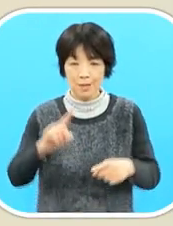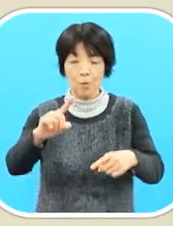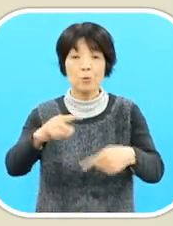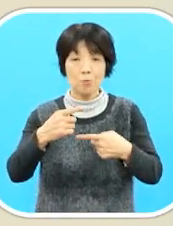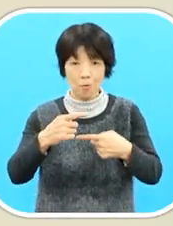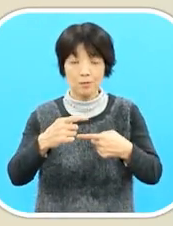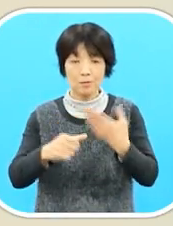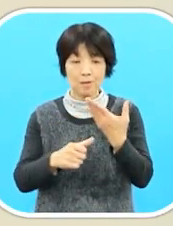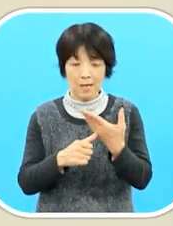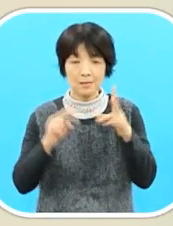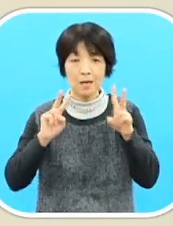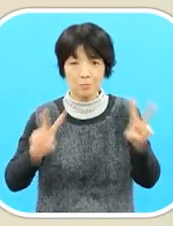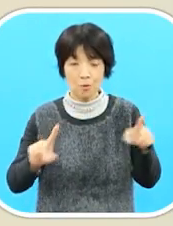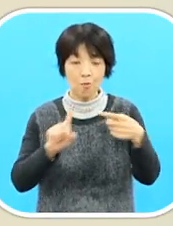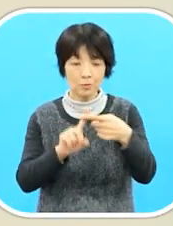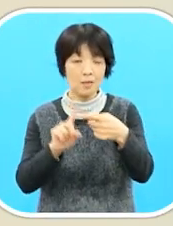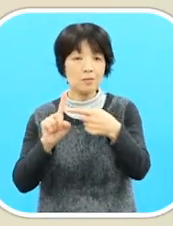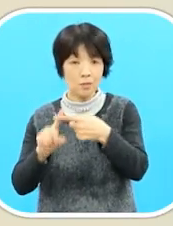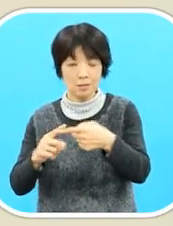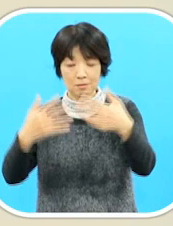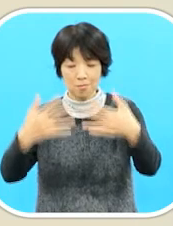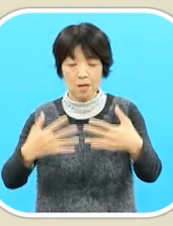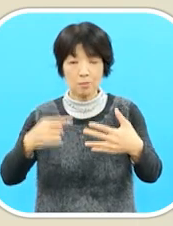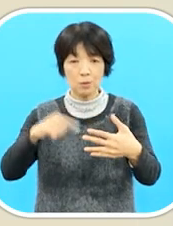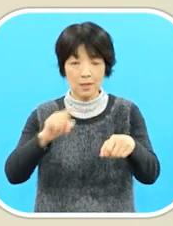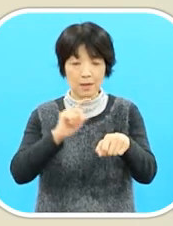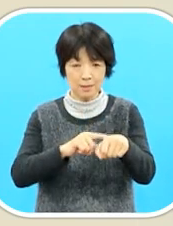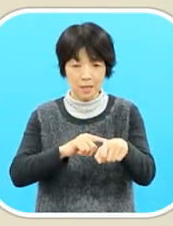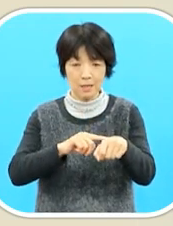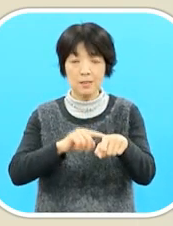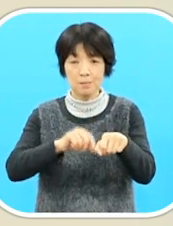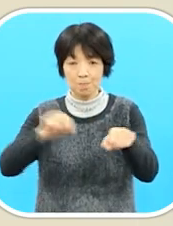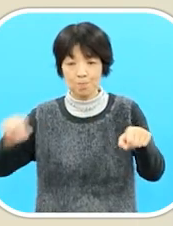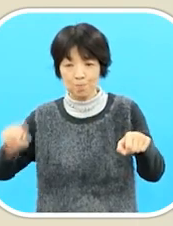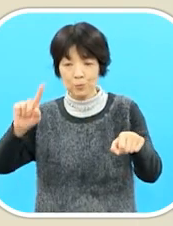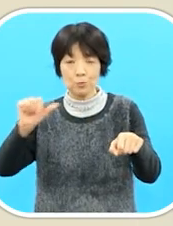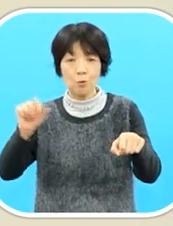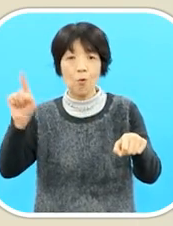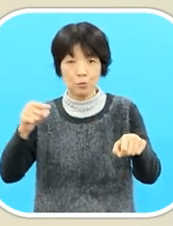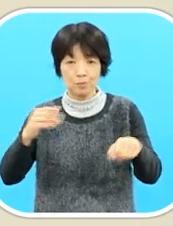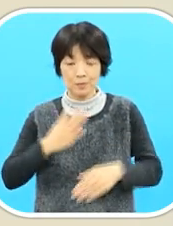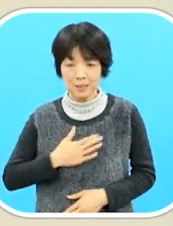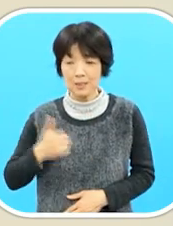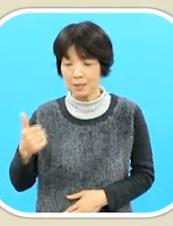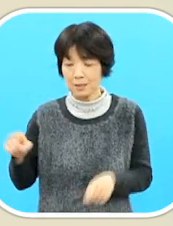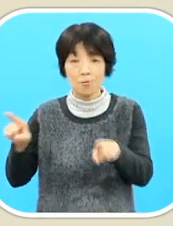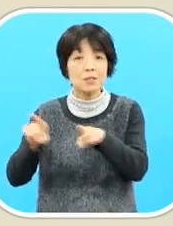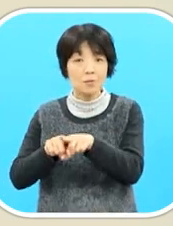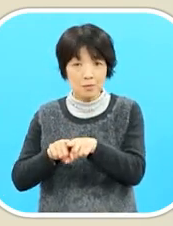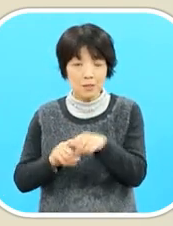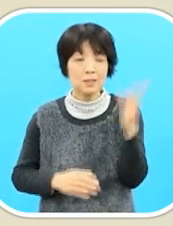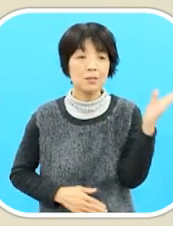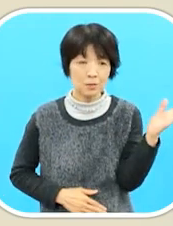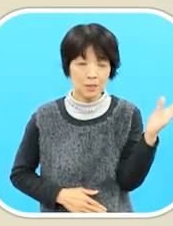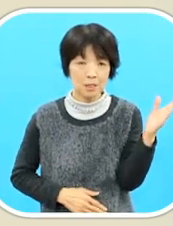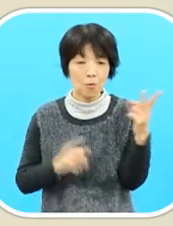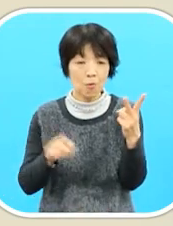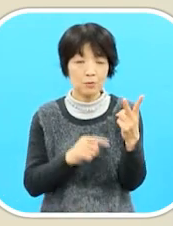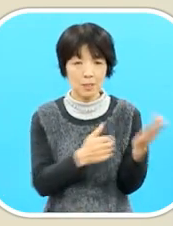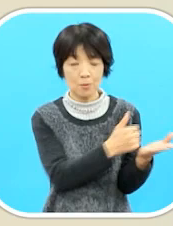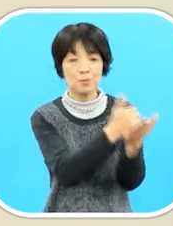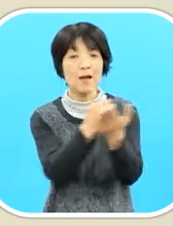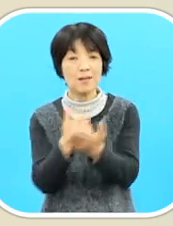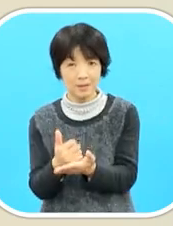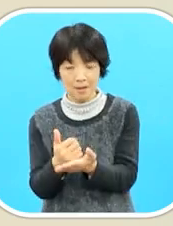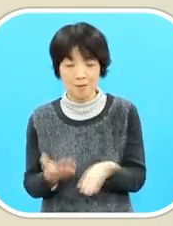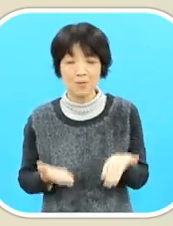お正月は秋田ビジョンプラスプラスが15分に拡大。佐竹知事と一緒にこちらのお二人をゲストにお迎えしてお届け